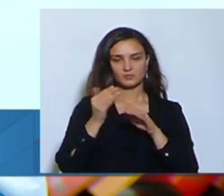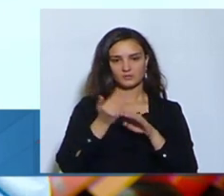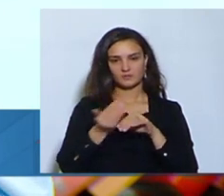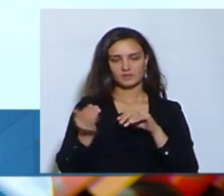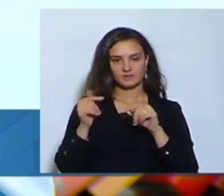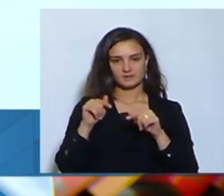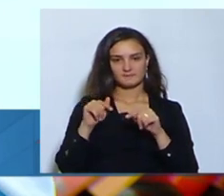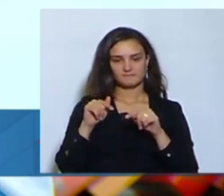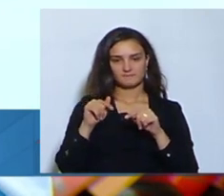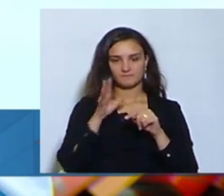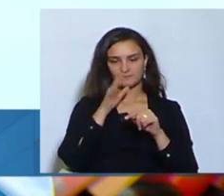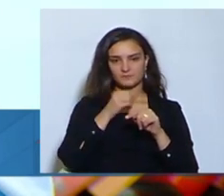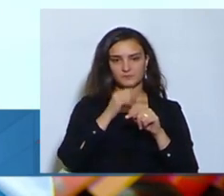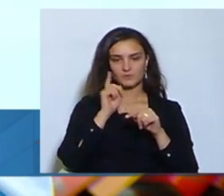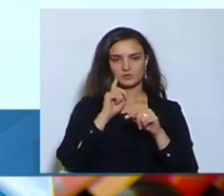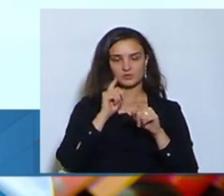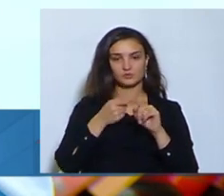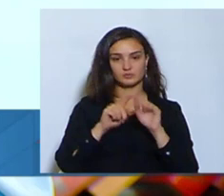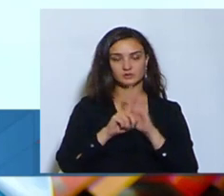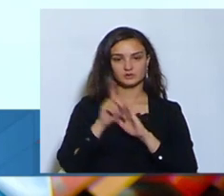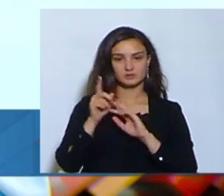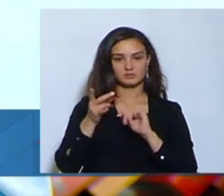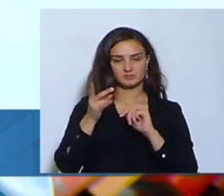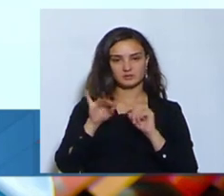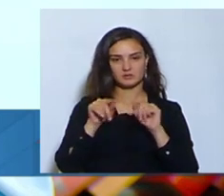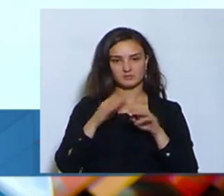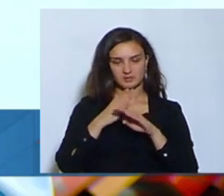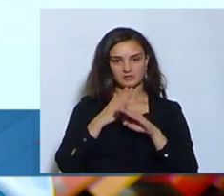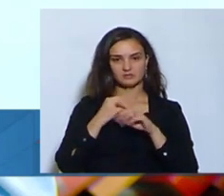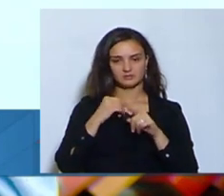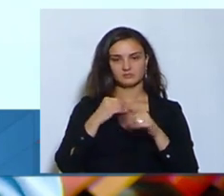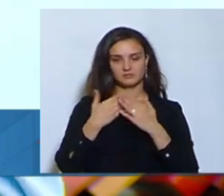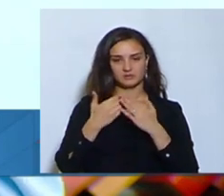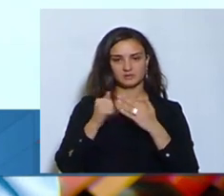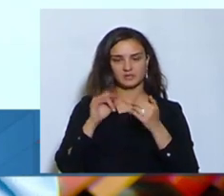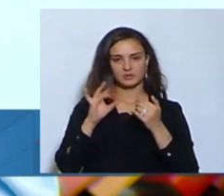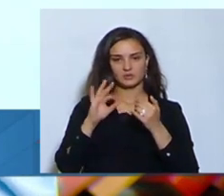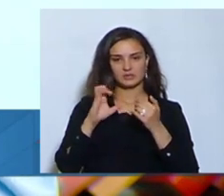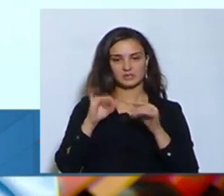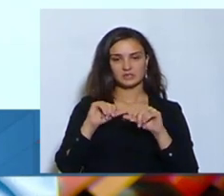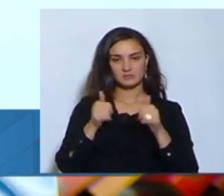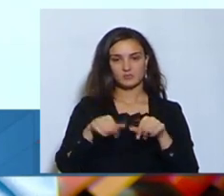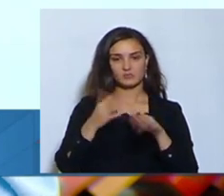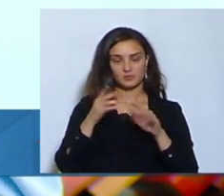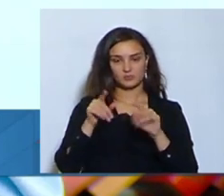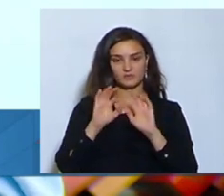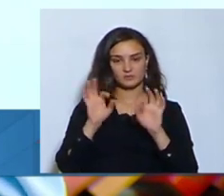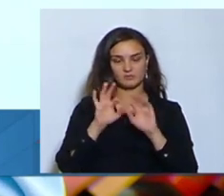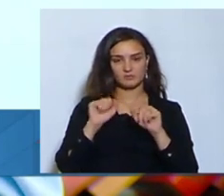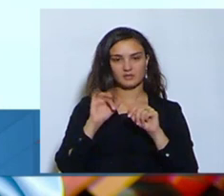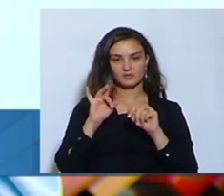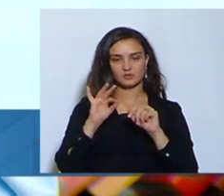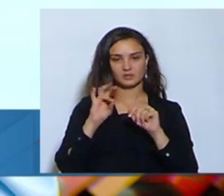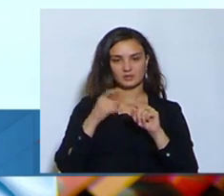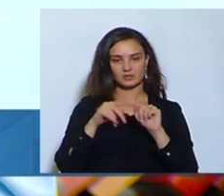გვიანი მოზარდობის ასაკში იწყება, თუმცა არის თქვათ ანორექსის ტიპებს თუ განვიხილავთ, ხო, არის